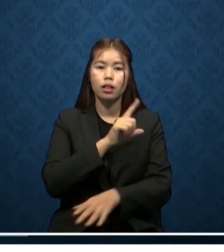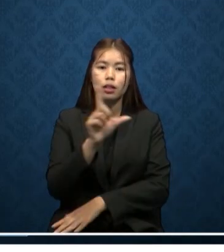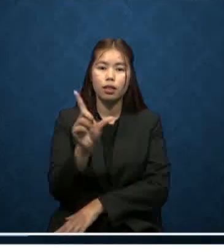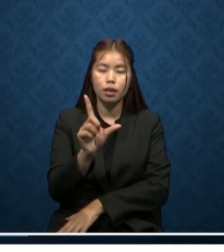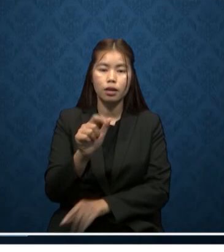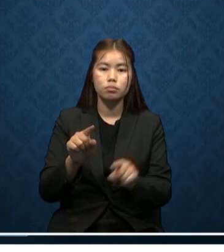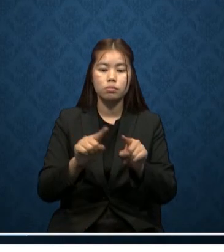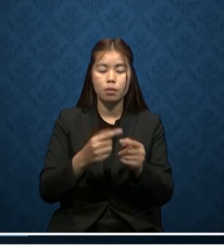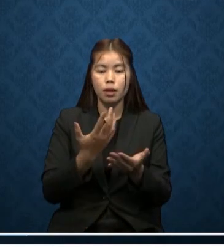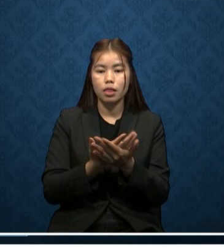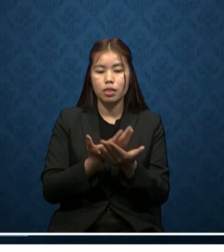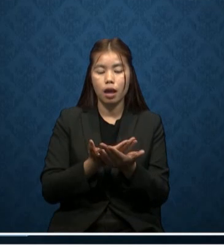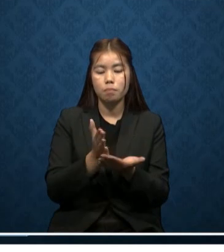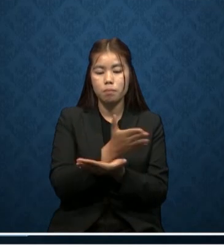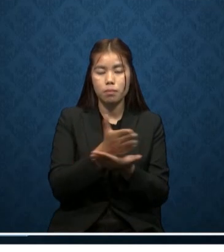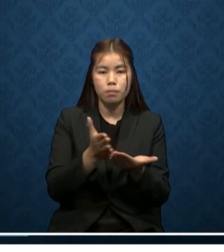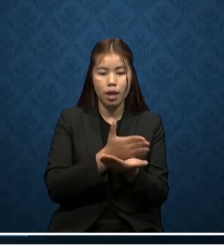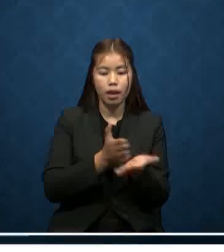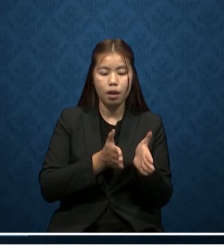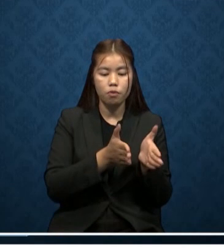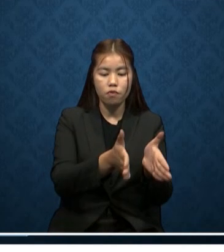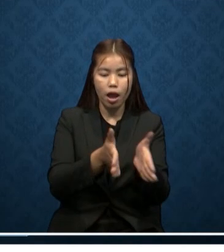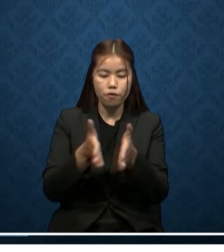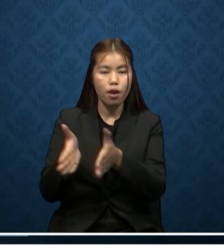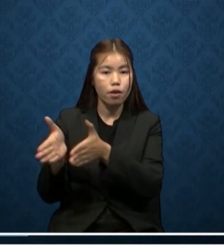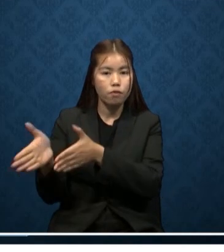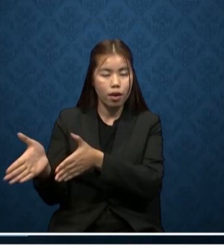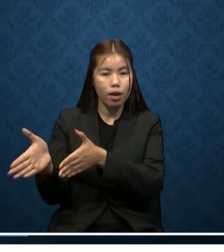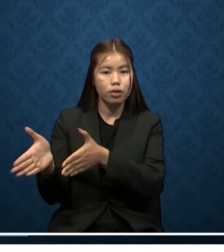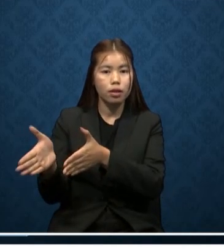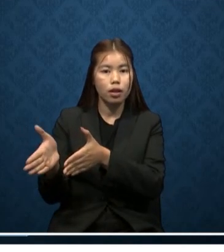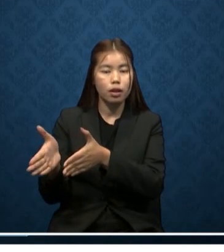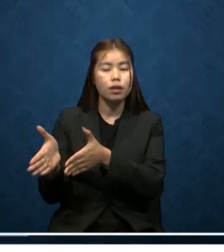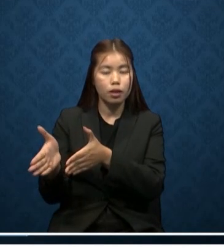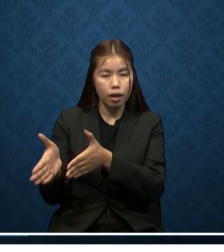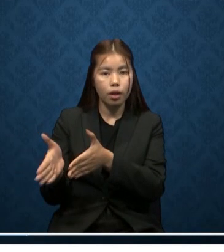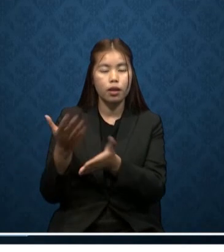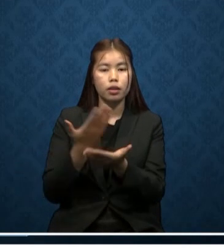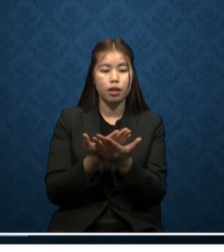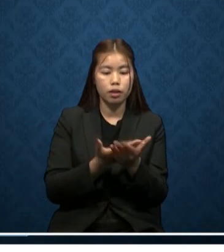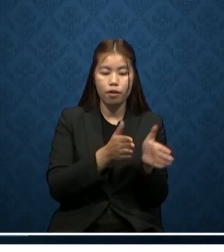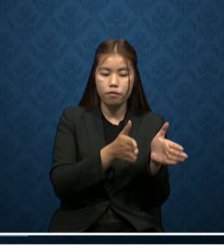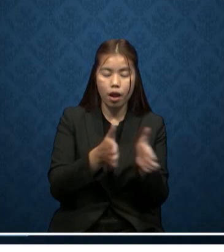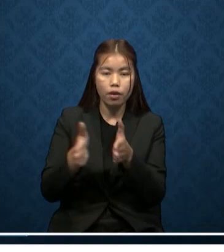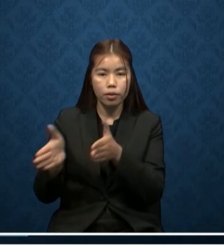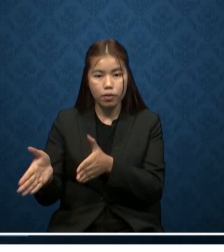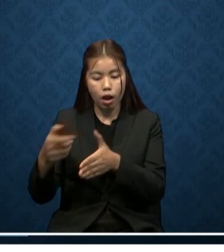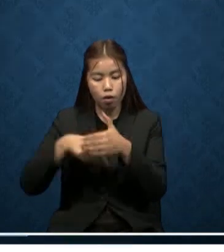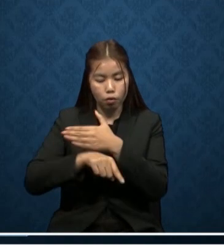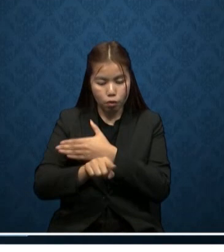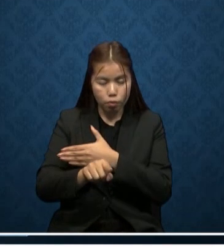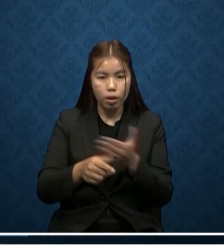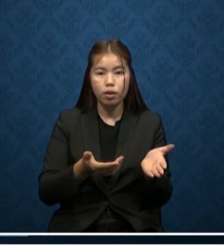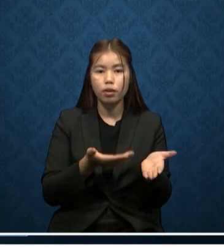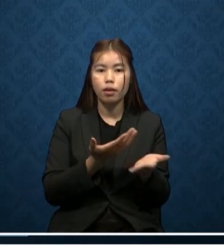ประมาณในแต่ละแต่ละด้านลงไปถึงเอ่อแผนงานและลงไปถึง